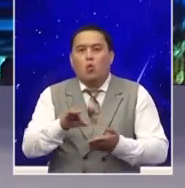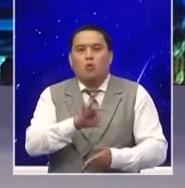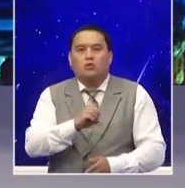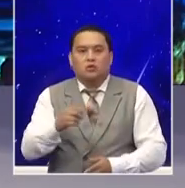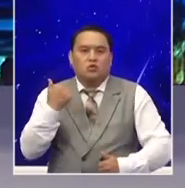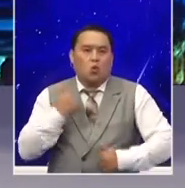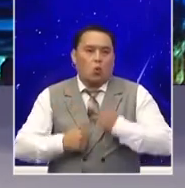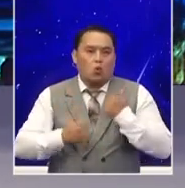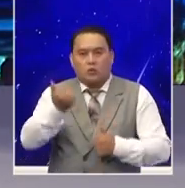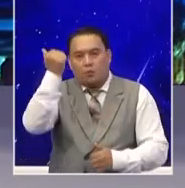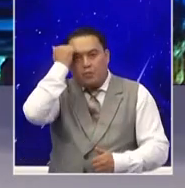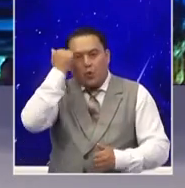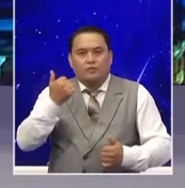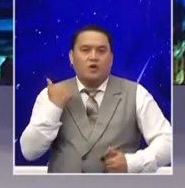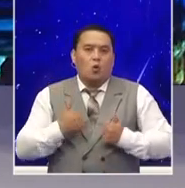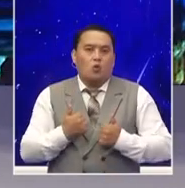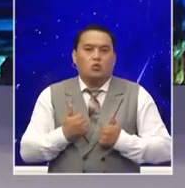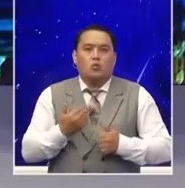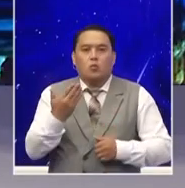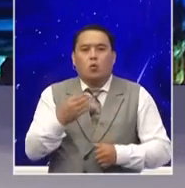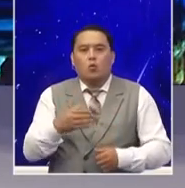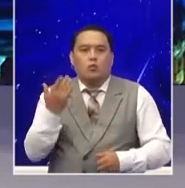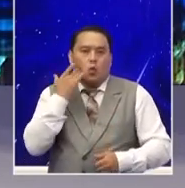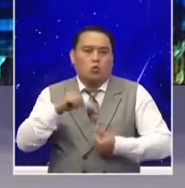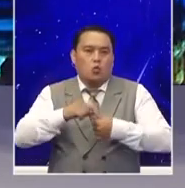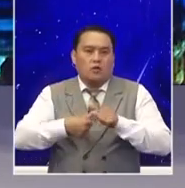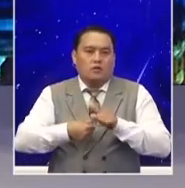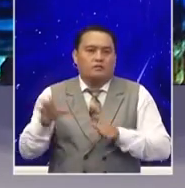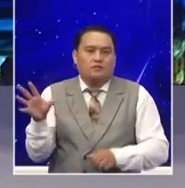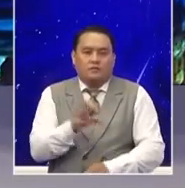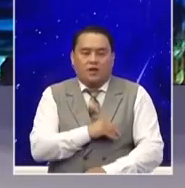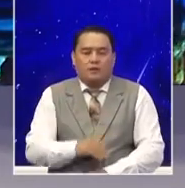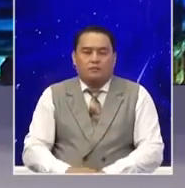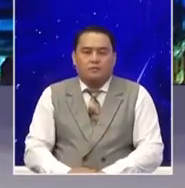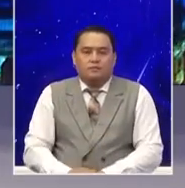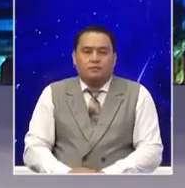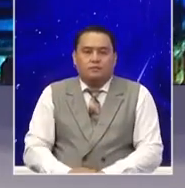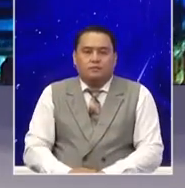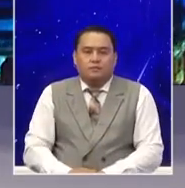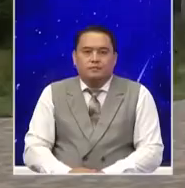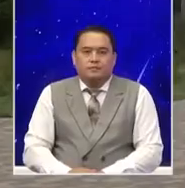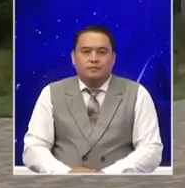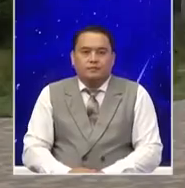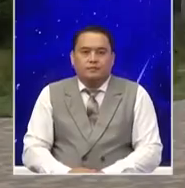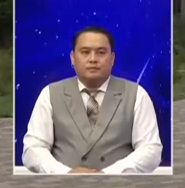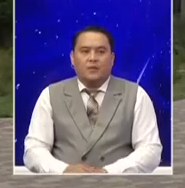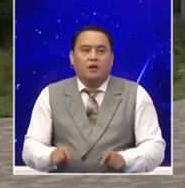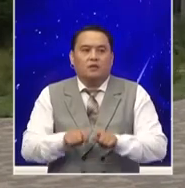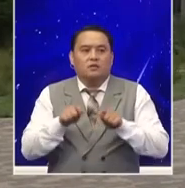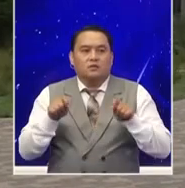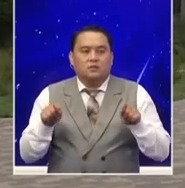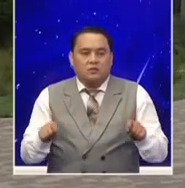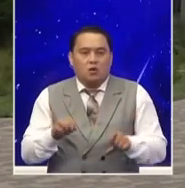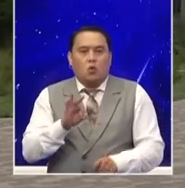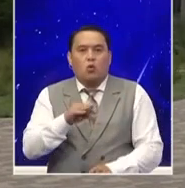с гордостью помнят его подвиг. Теперь, благодаря муралу, его будут помнить все жители нашего города. Создание мурала